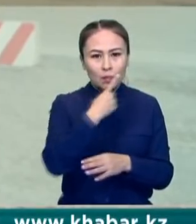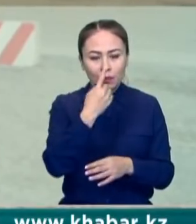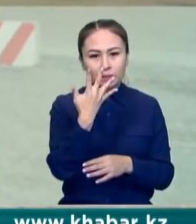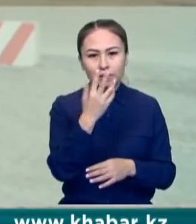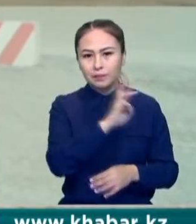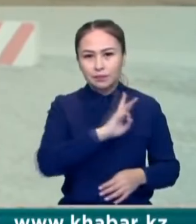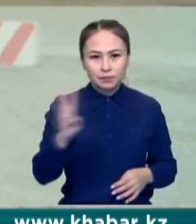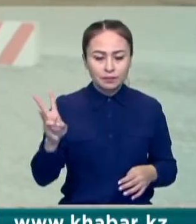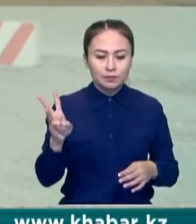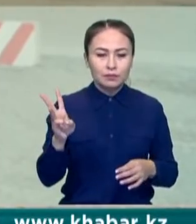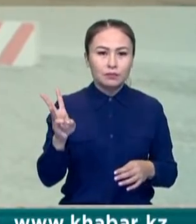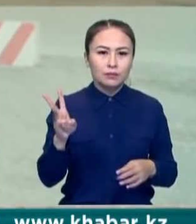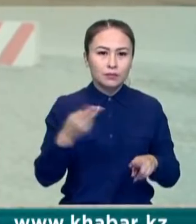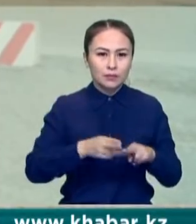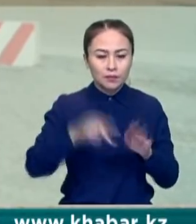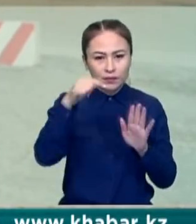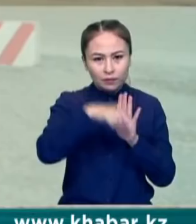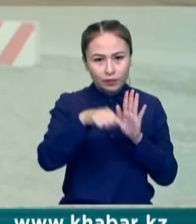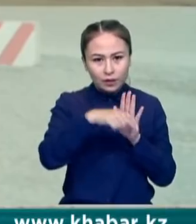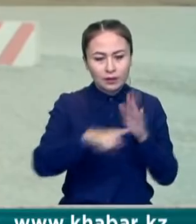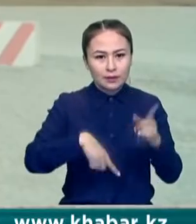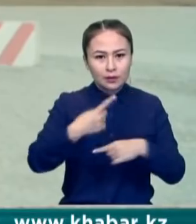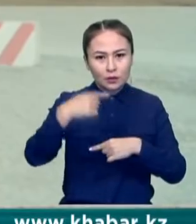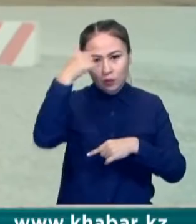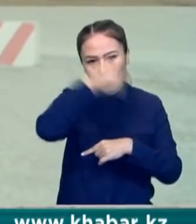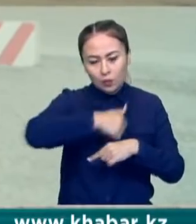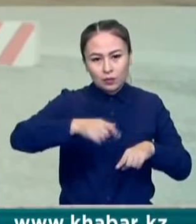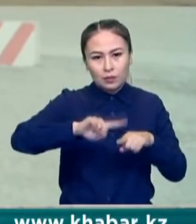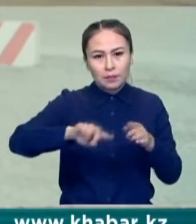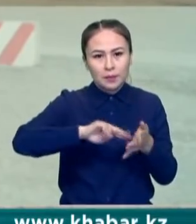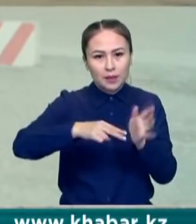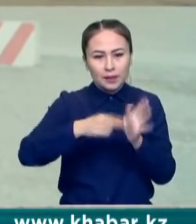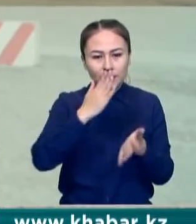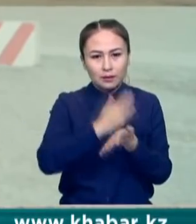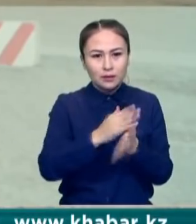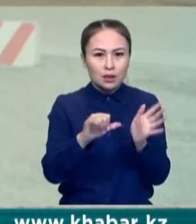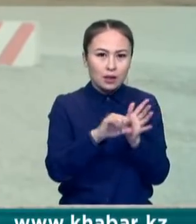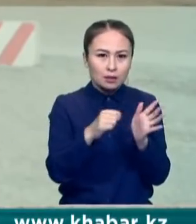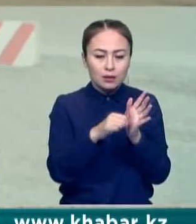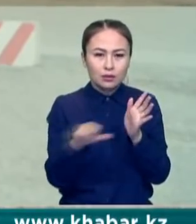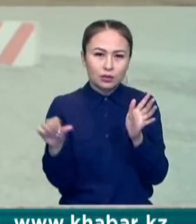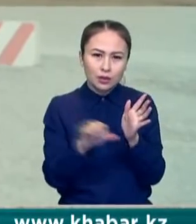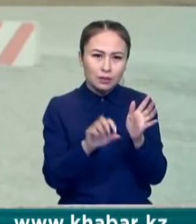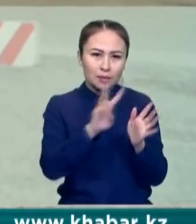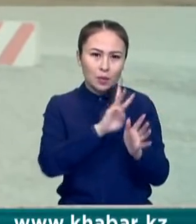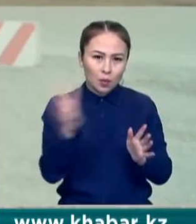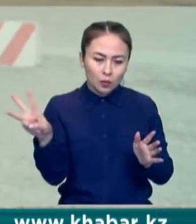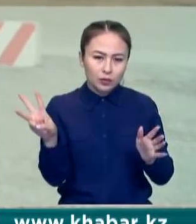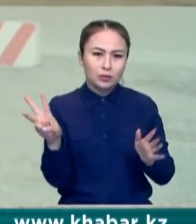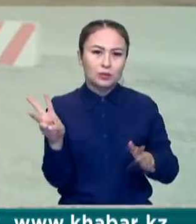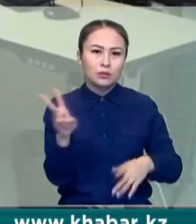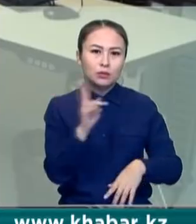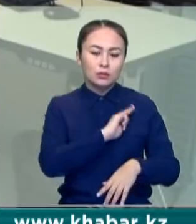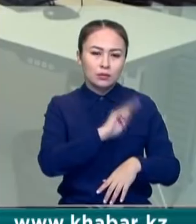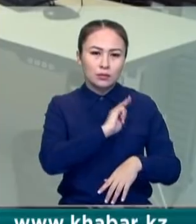тонна кен өңдеу. Соның ішінде мінекі келесі жылдан бастап біз алдымызға жоспар қойып отырмыз. 6-6,5 миллион кенді өңдеуге қол